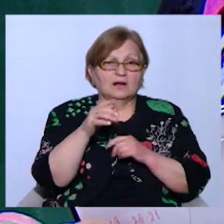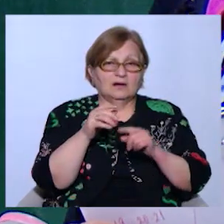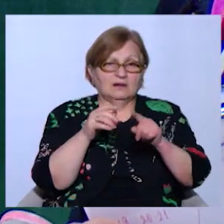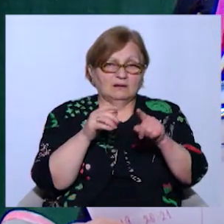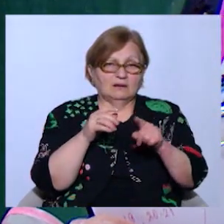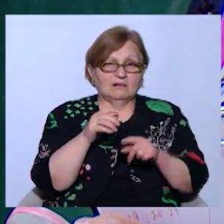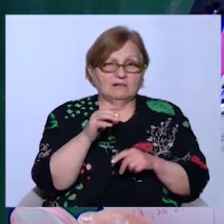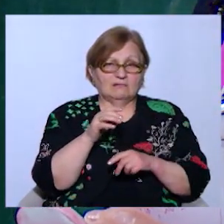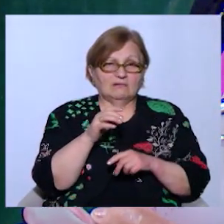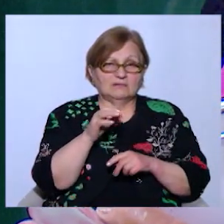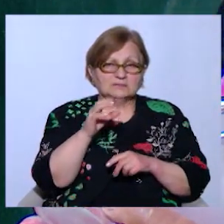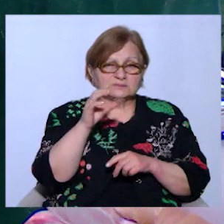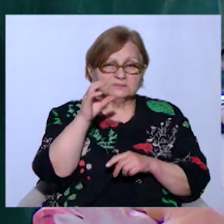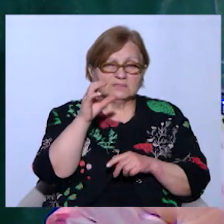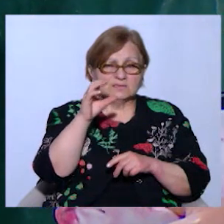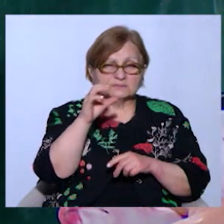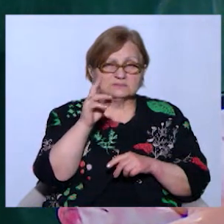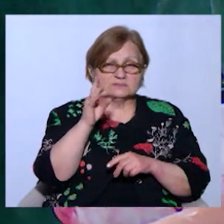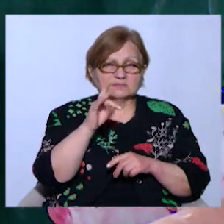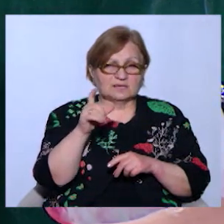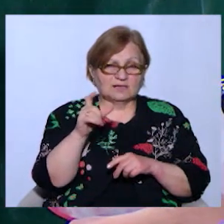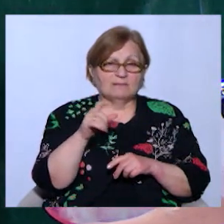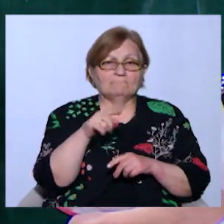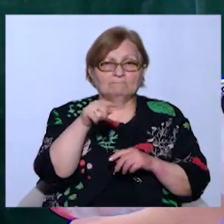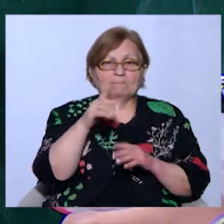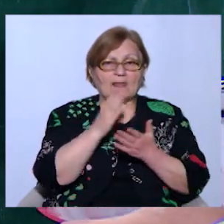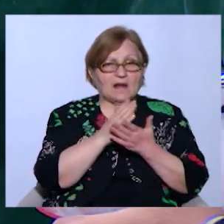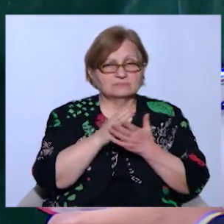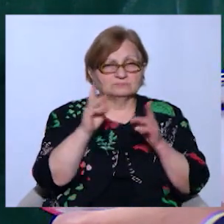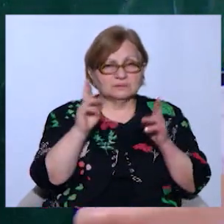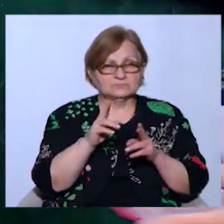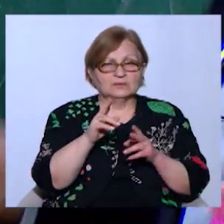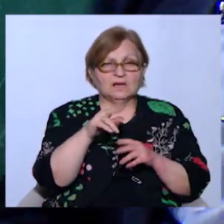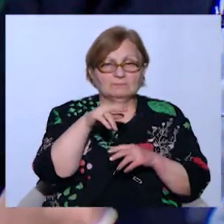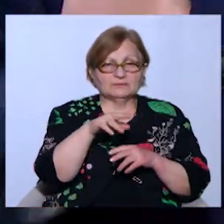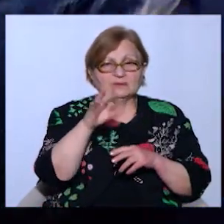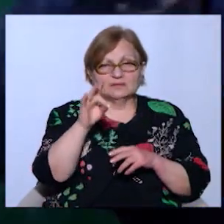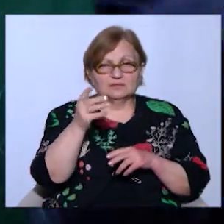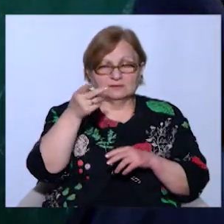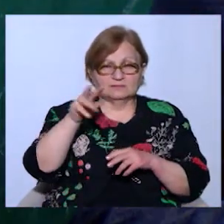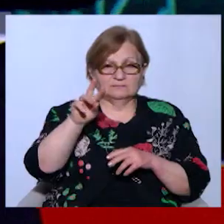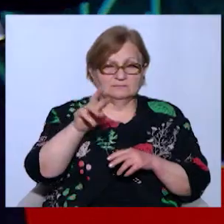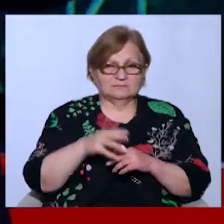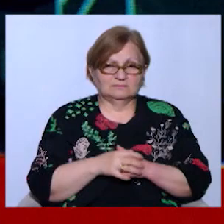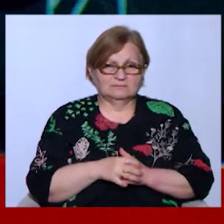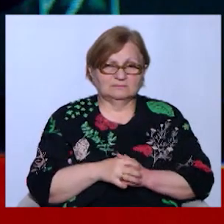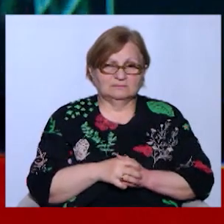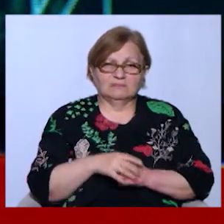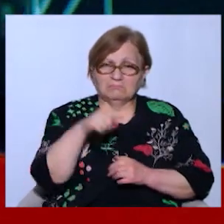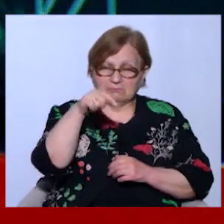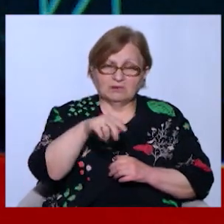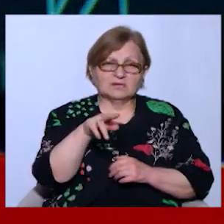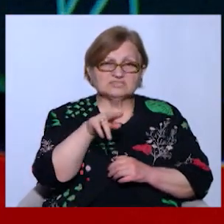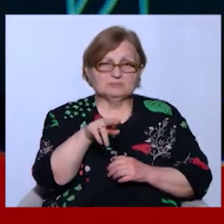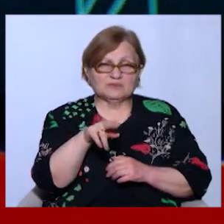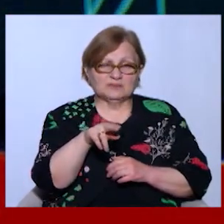წრე უდრის პი r კვადრატი. აქაც პი არის, რომელიც